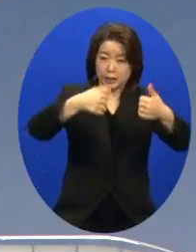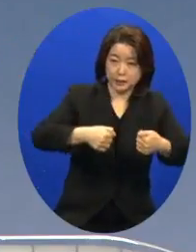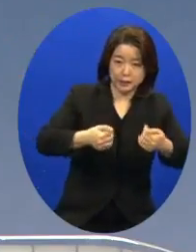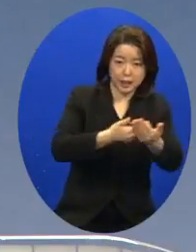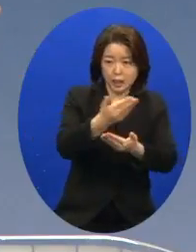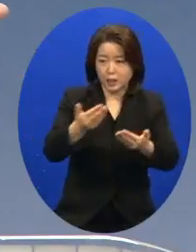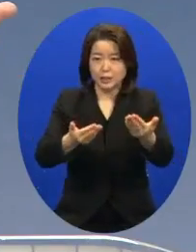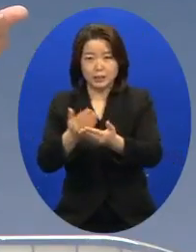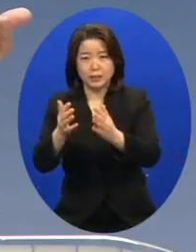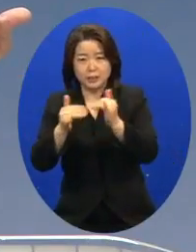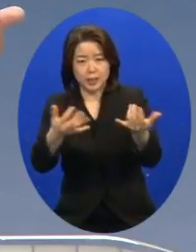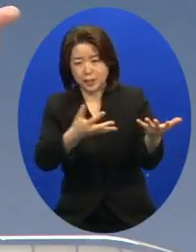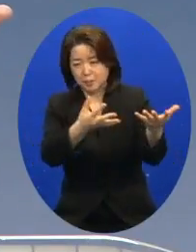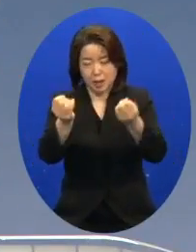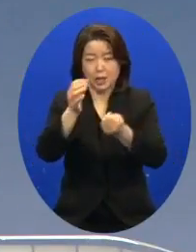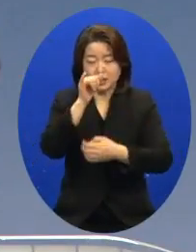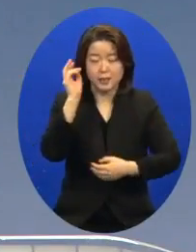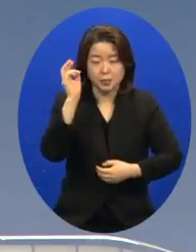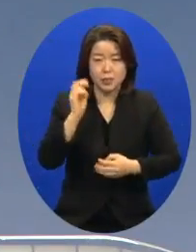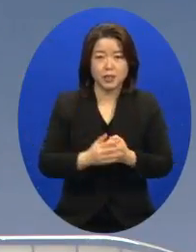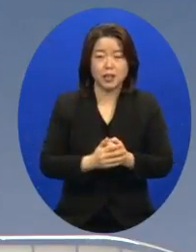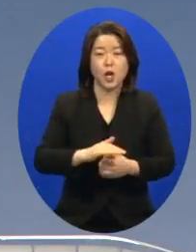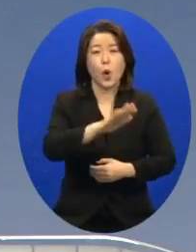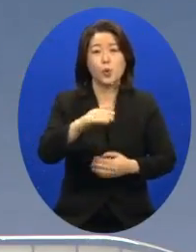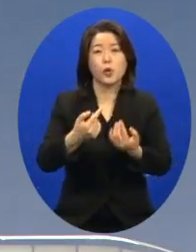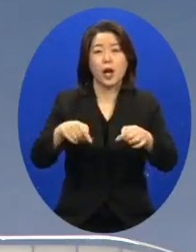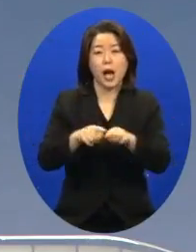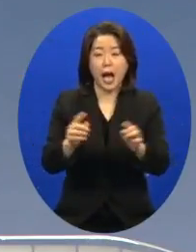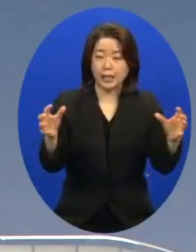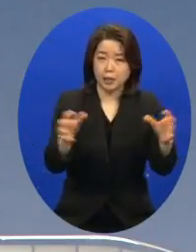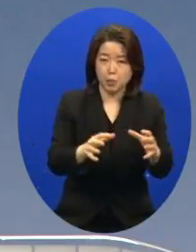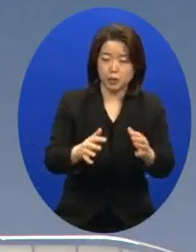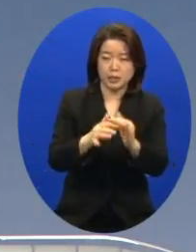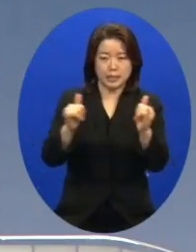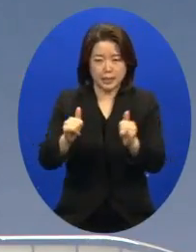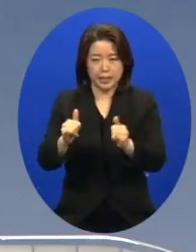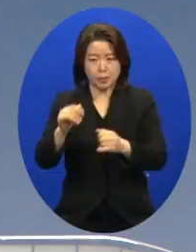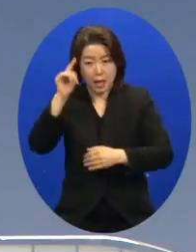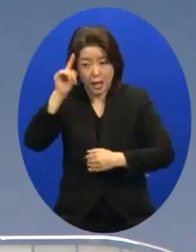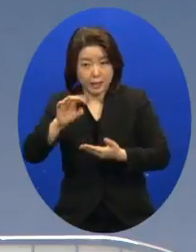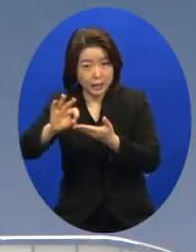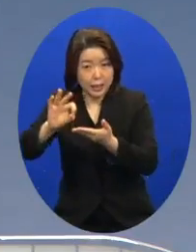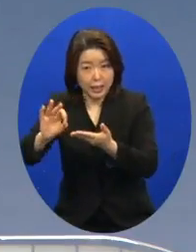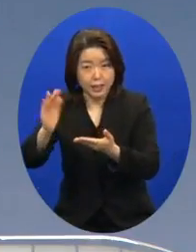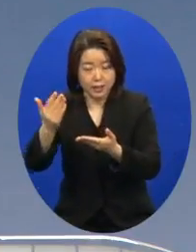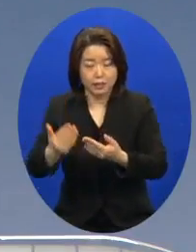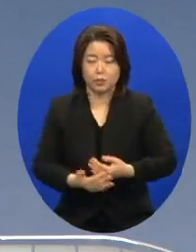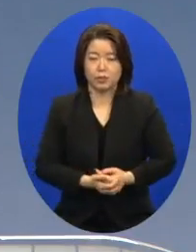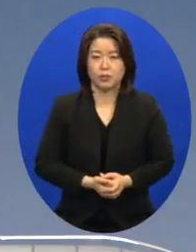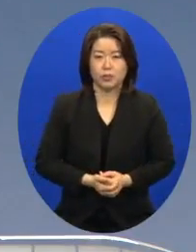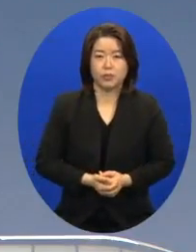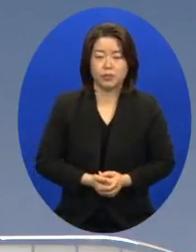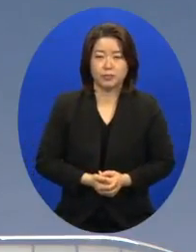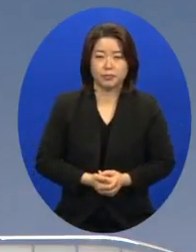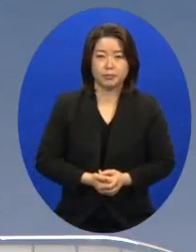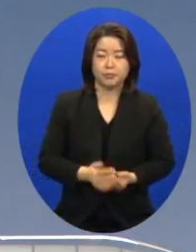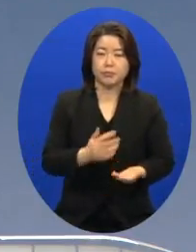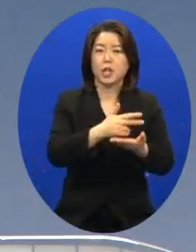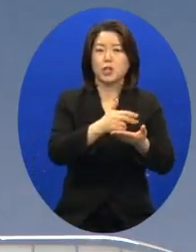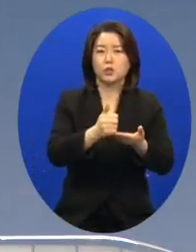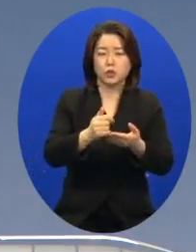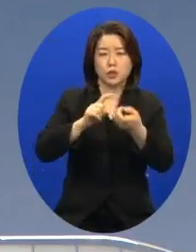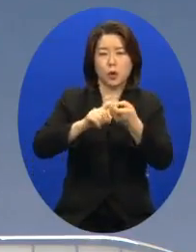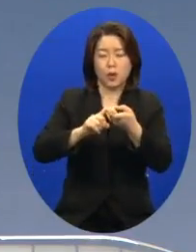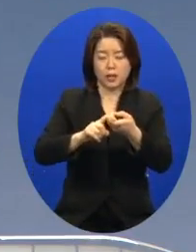교인들이 얼마나 많 쓰니까 우리가 함께 모이면 사람들에게도 신경을 써야 되지 않습니까 주님과의